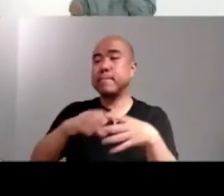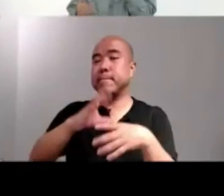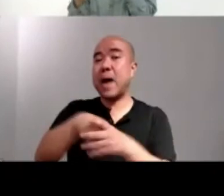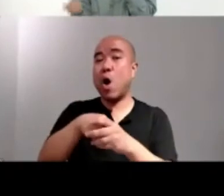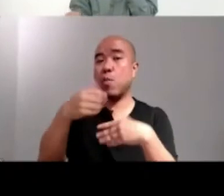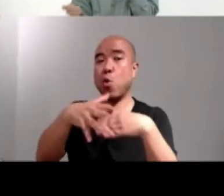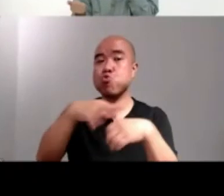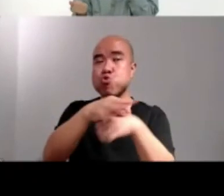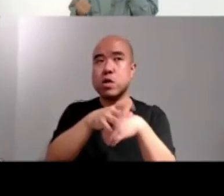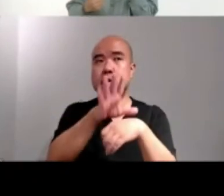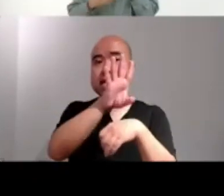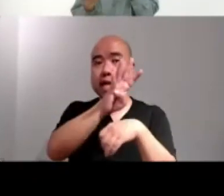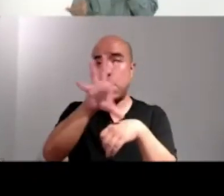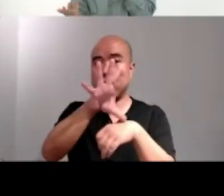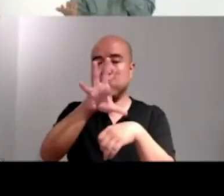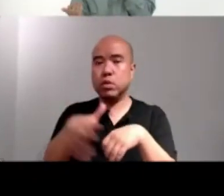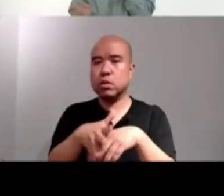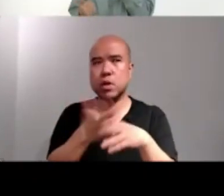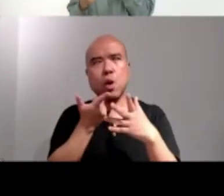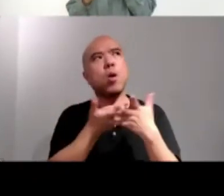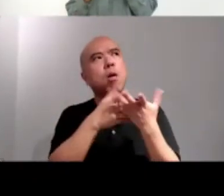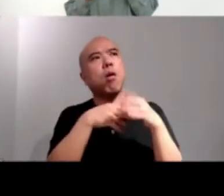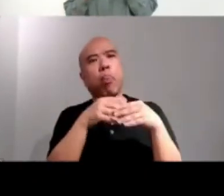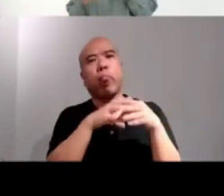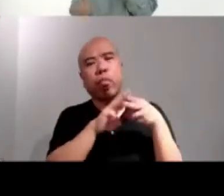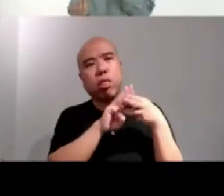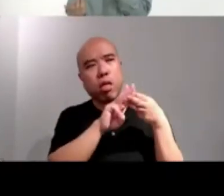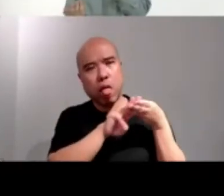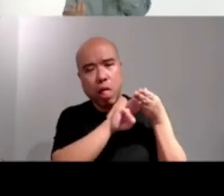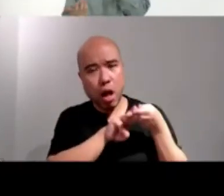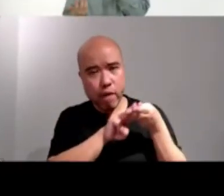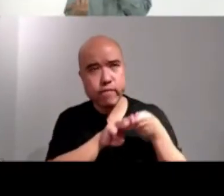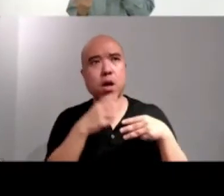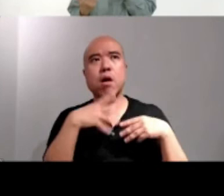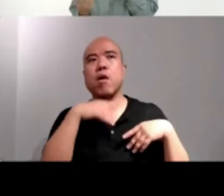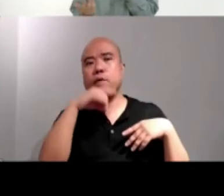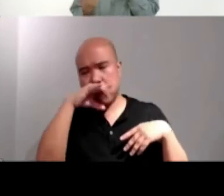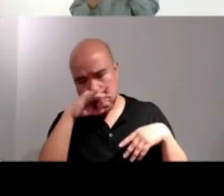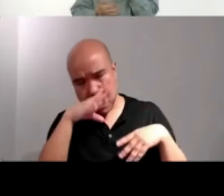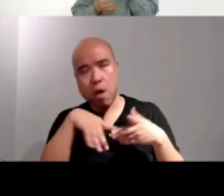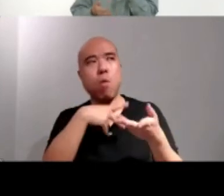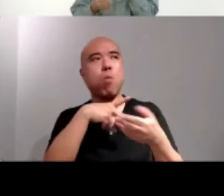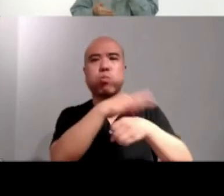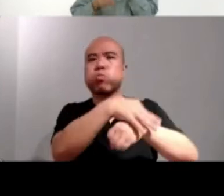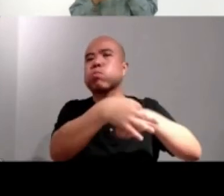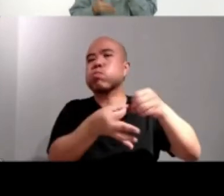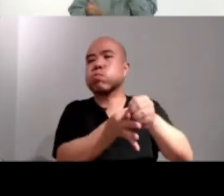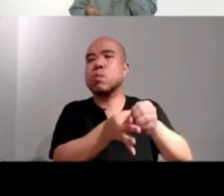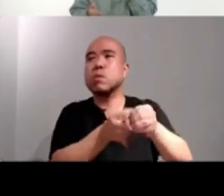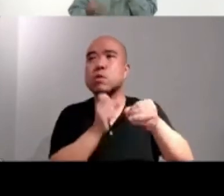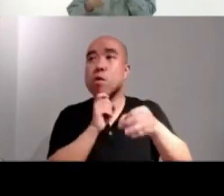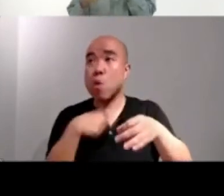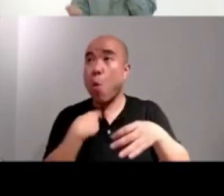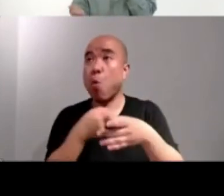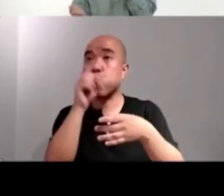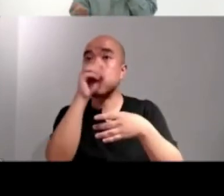嘅咧？東南亞有啦，歐美國家又有啦，非洲都有嘅。即係原來 Dusty Kid 講嘅每一句説話，